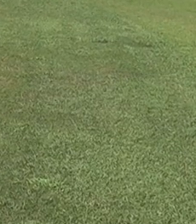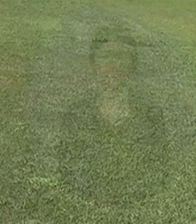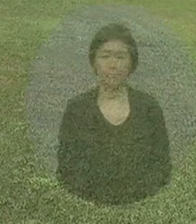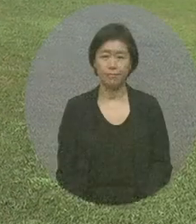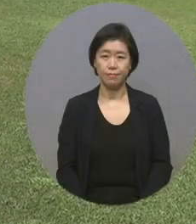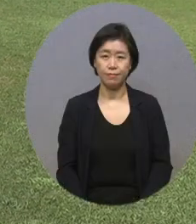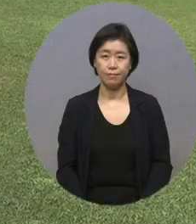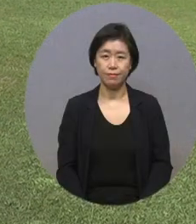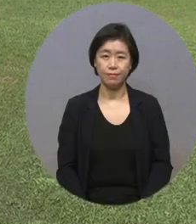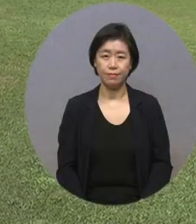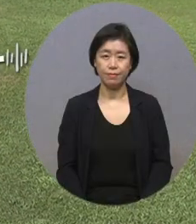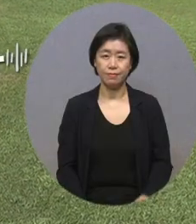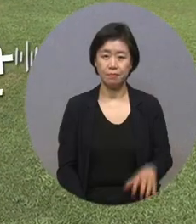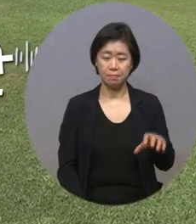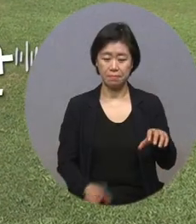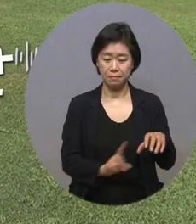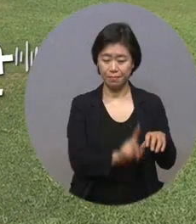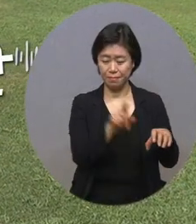나이스! 오!